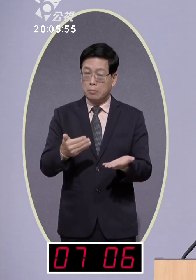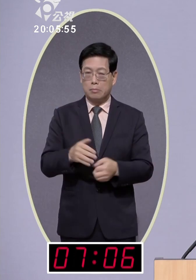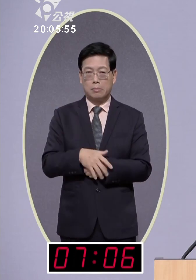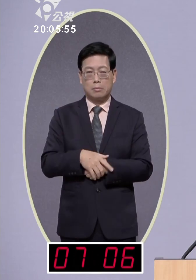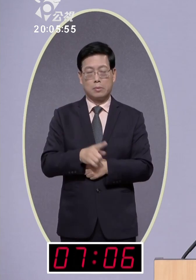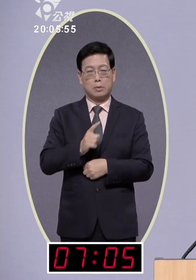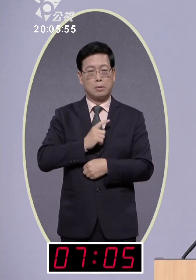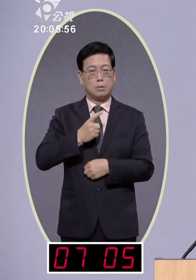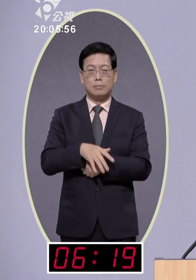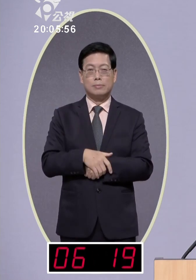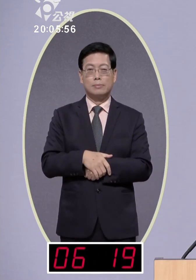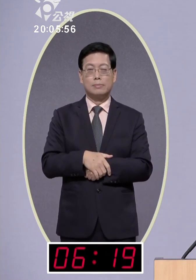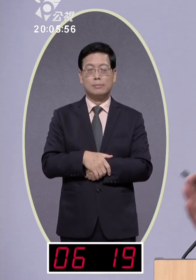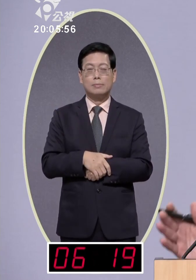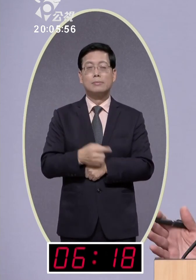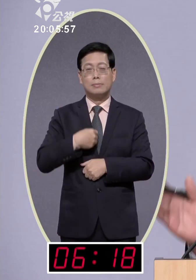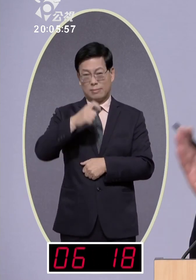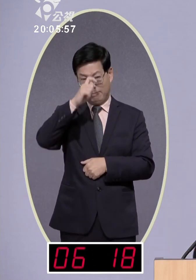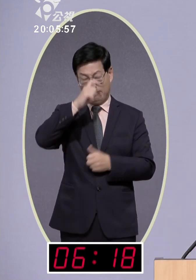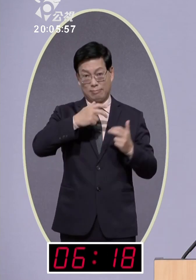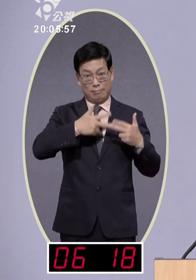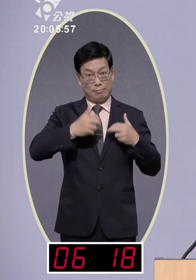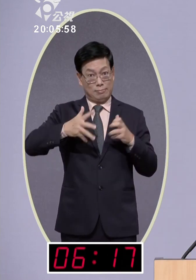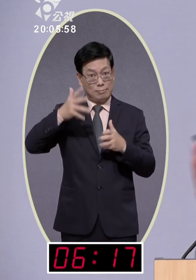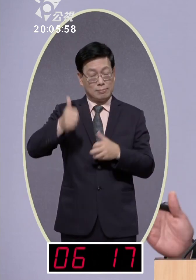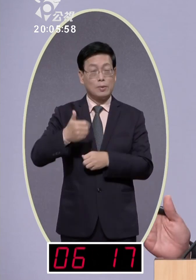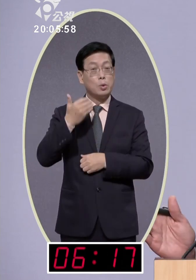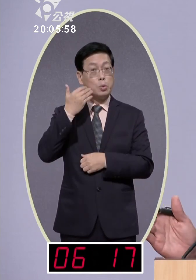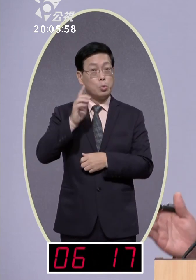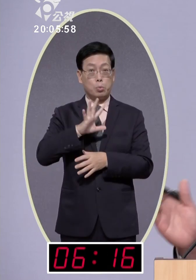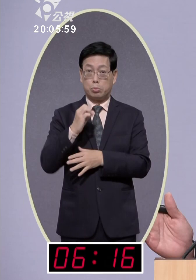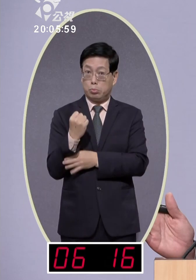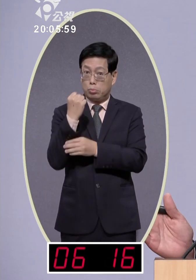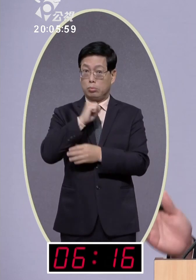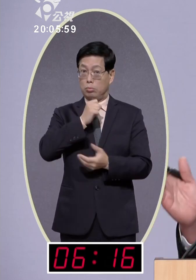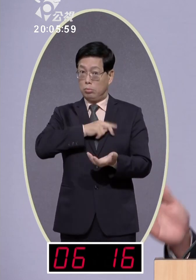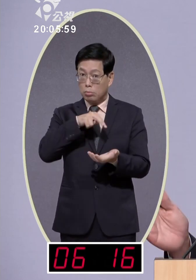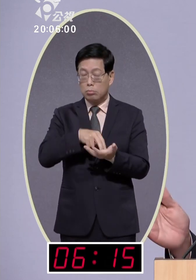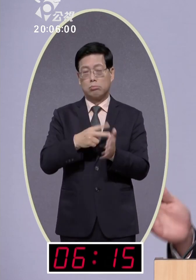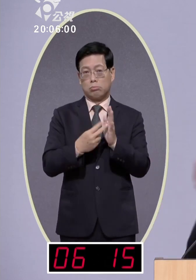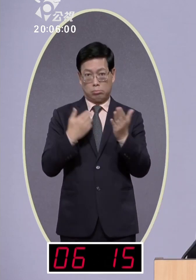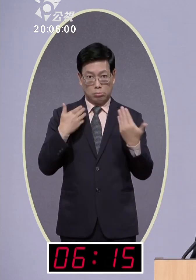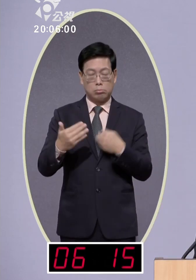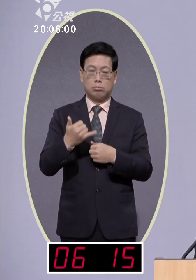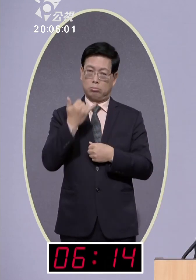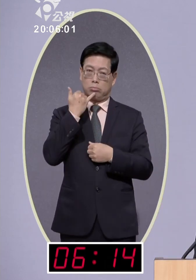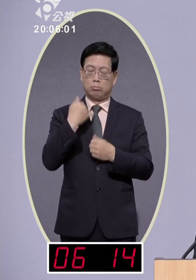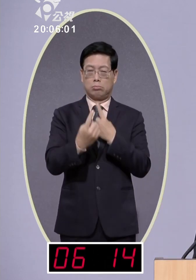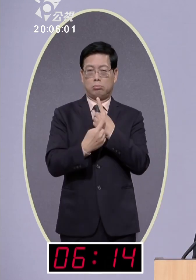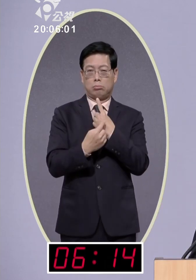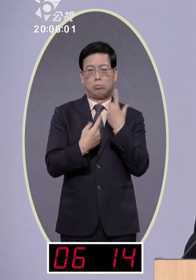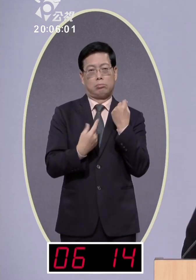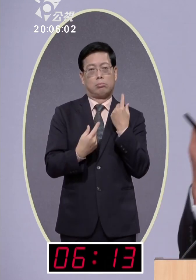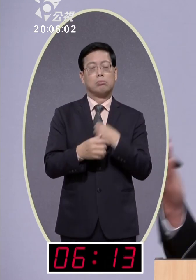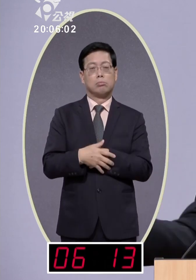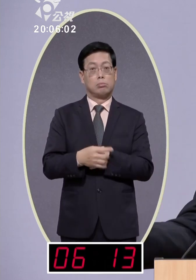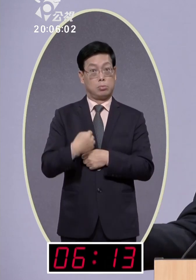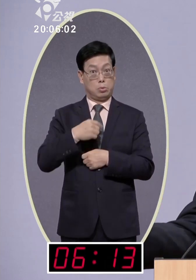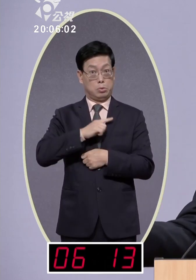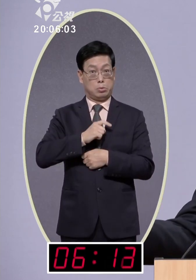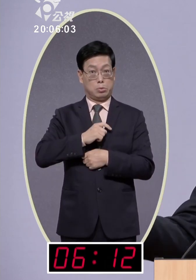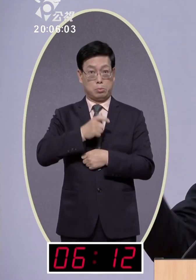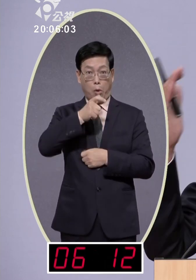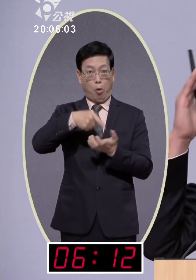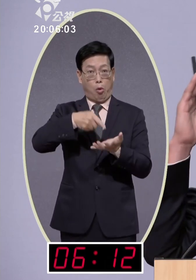完全让他们失望。所以我希望蔡英文总统如果不支持台独，讲清楚之后请跟着我的方向。我大喊三